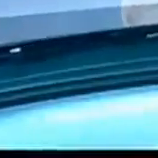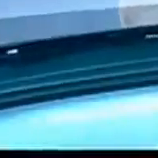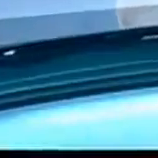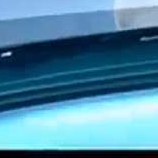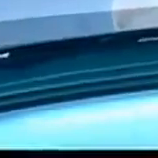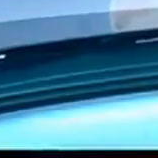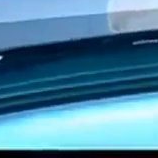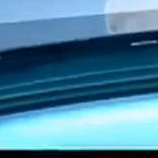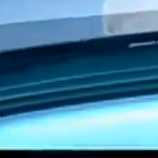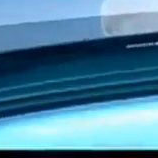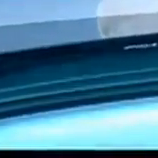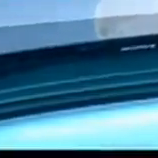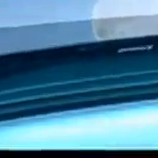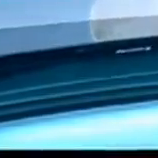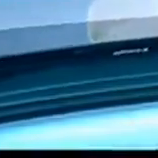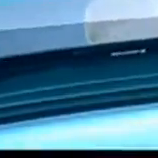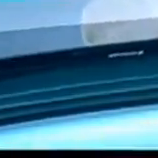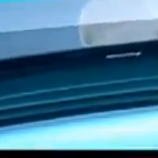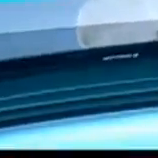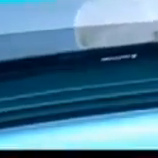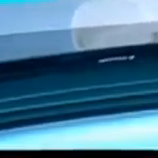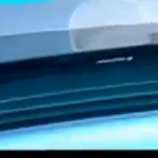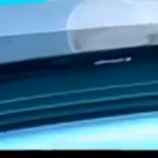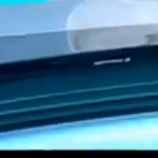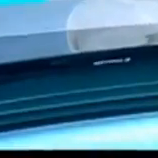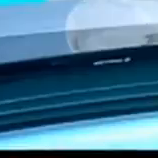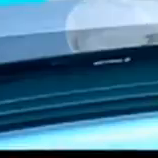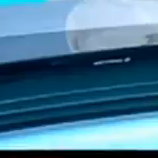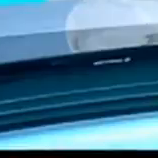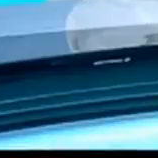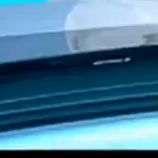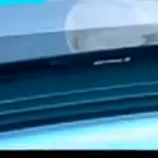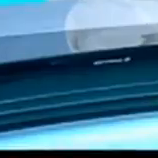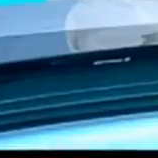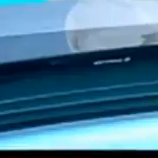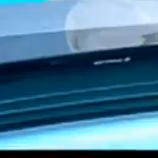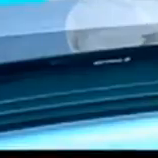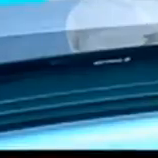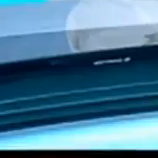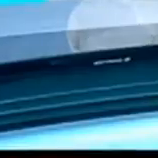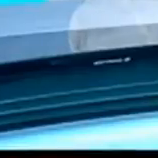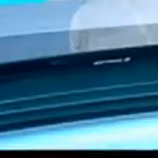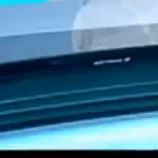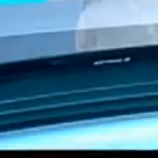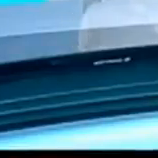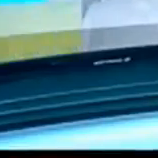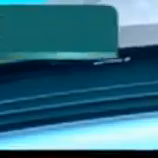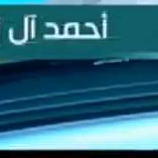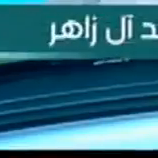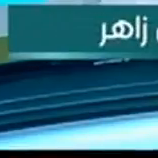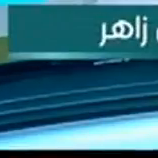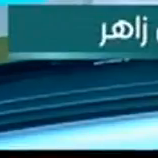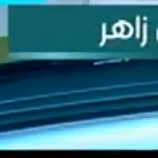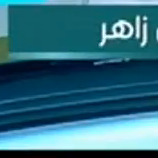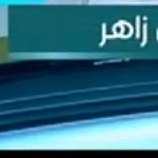السلام عليكم ورحمة الله وبركاته، وأسعد الله أوقاتكم بكل خير. أهلا بكم مشاهدينا في نشرة الأخبار الرئيسة من قناة السعودية، أحييكم أنا